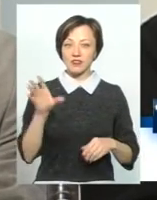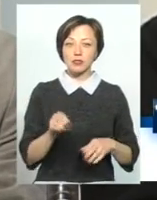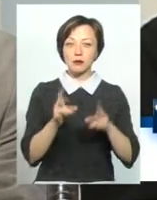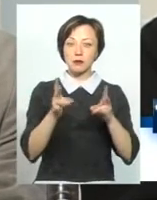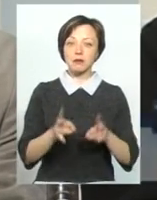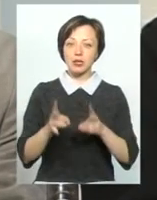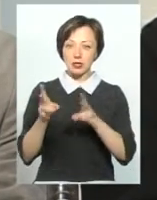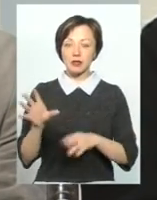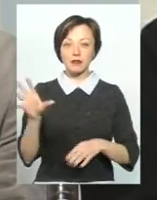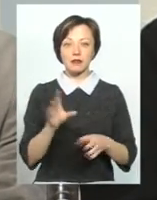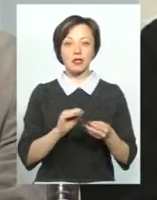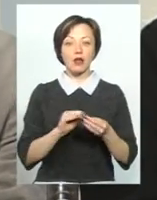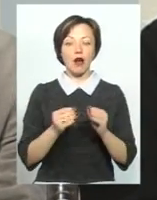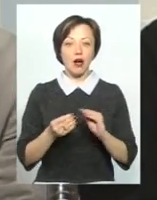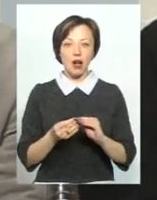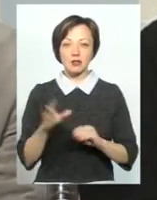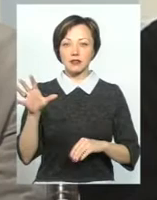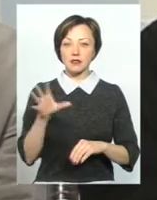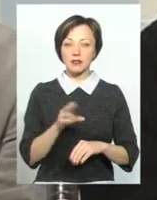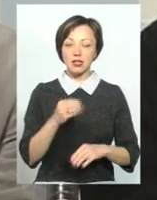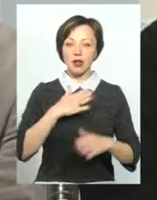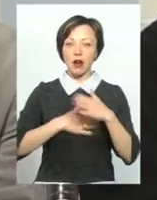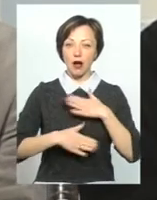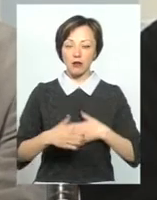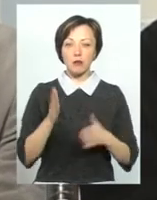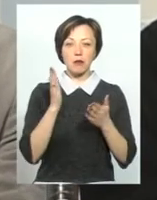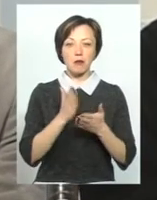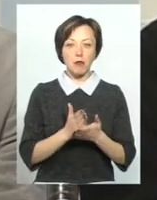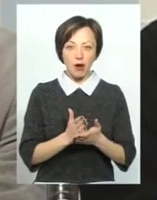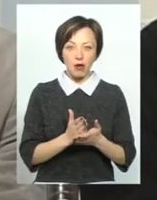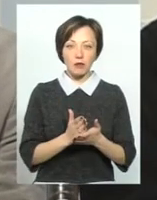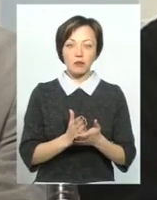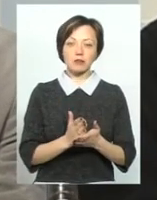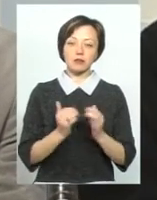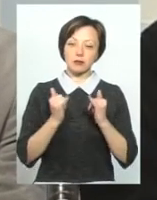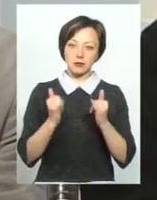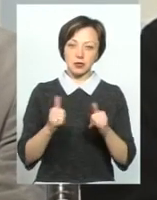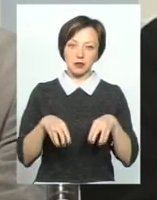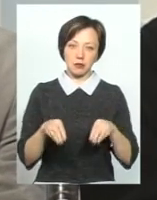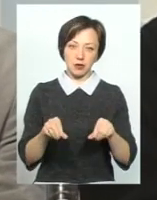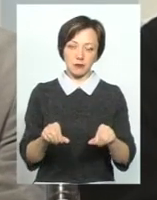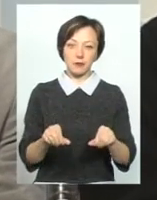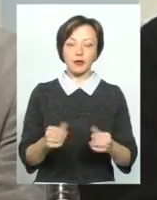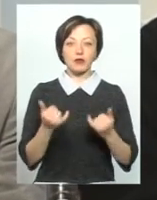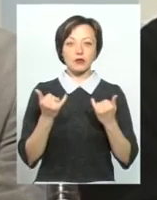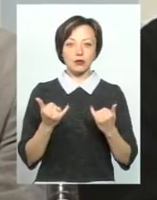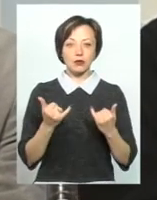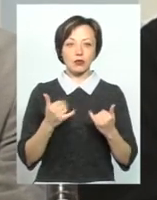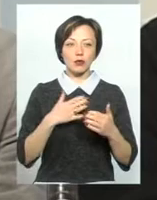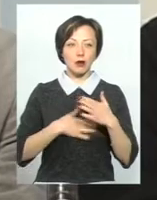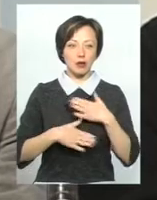і всі негаразди, і всі радості маємо тільки заради нашої землі. І я сьогодні